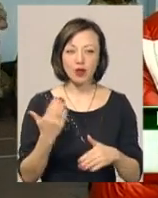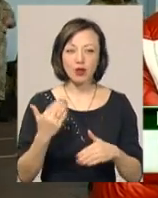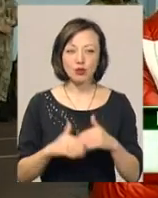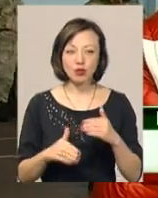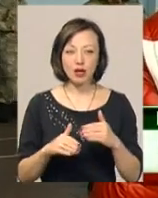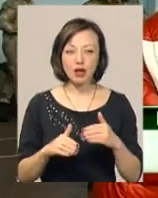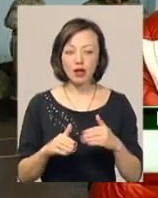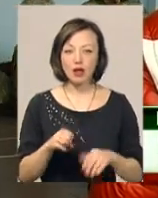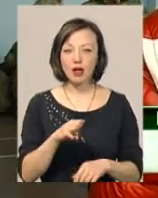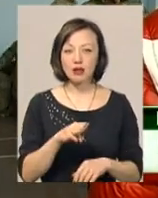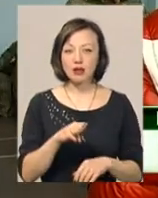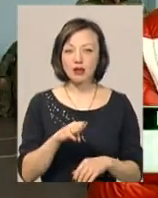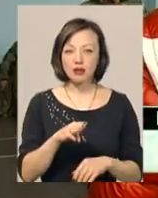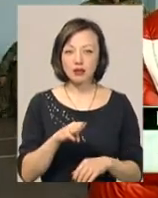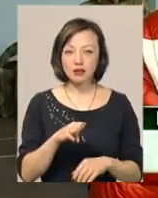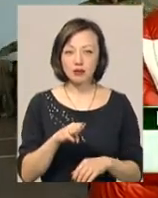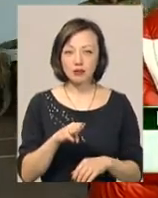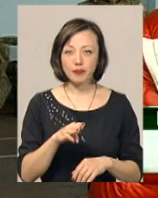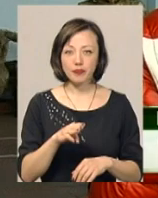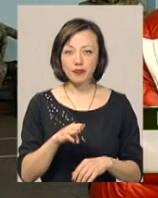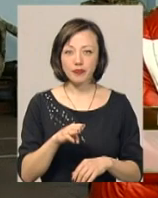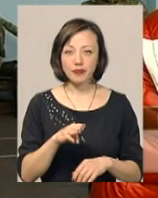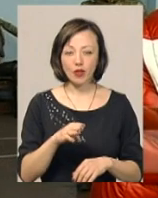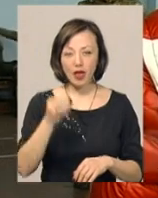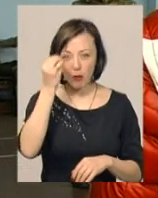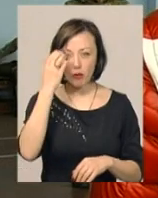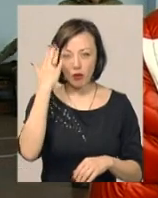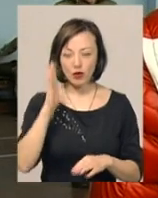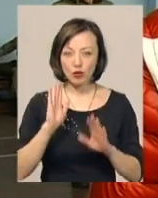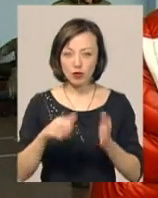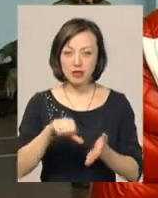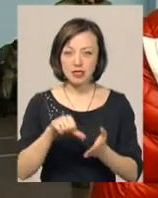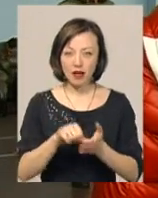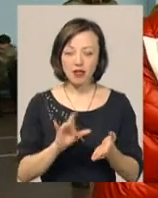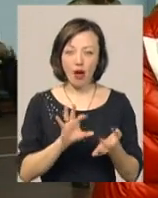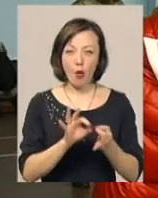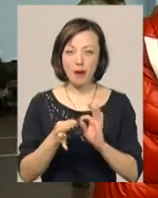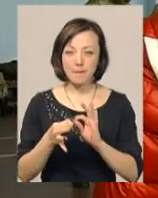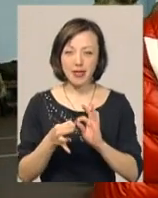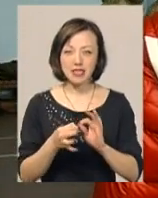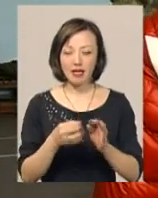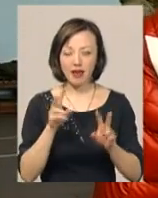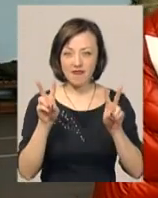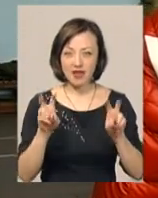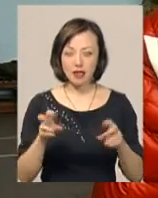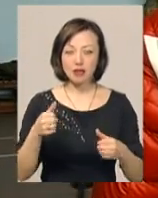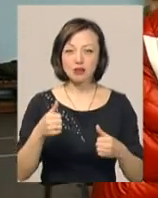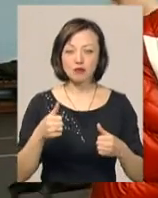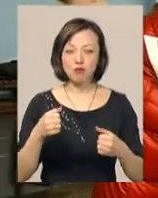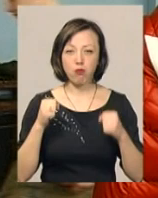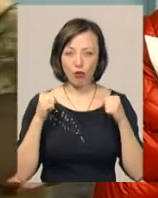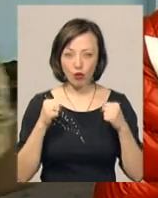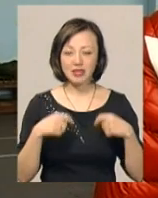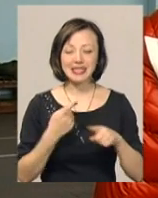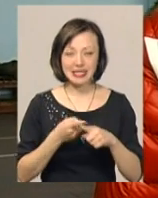представлене як олімпійський вид спорту. То до всього можна йти і я думаю, що і з ігровим спортом так